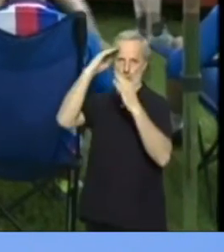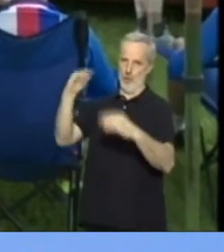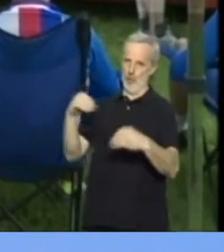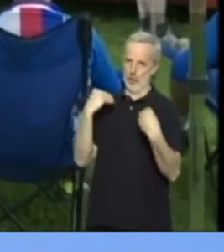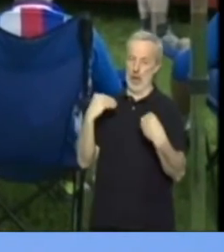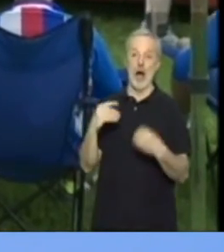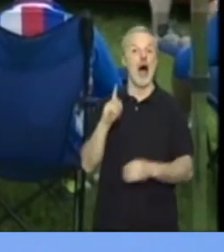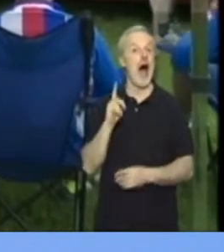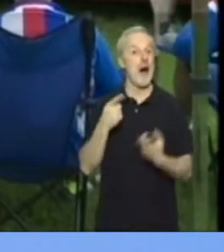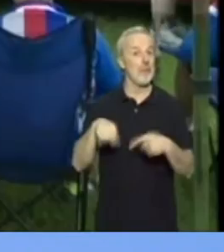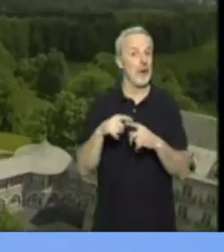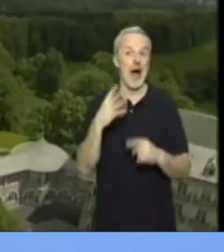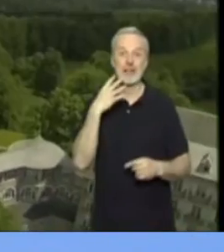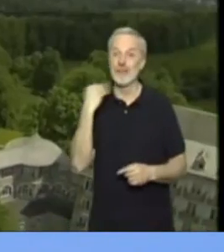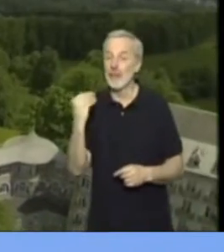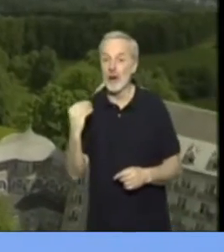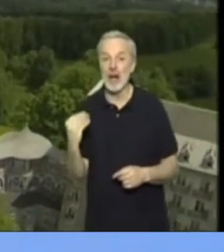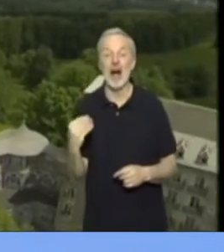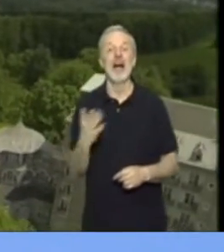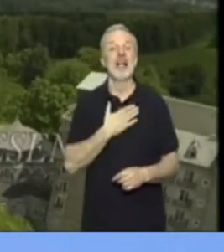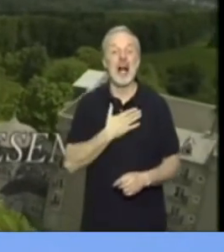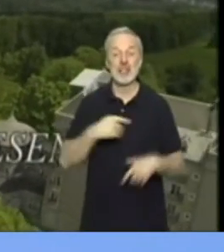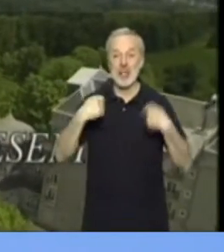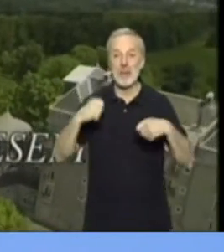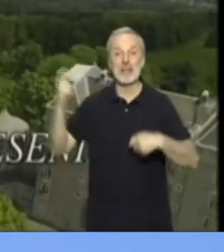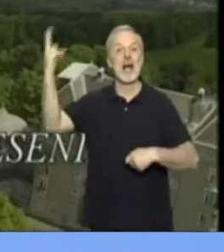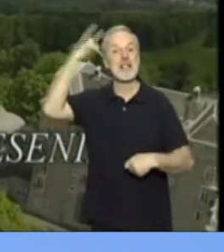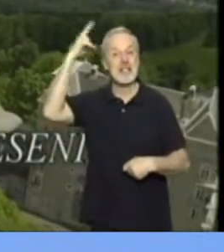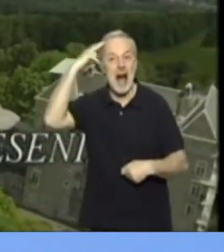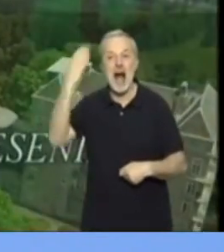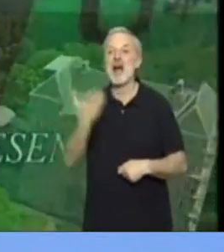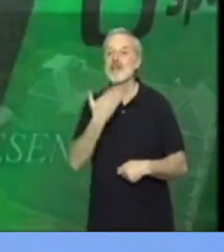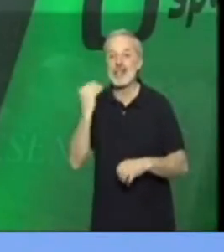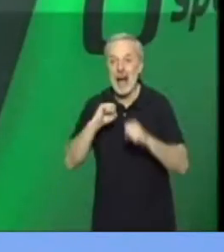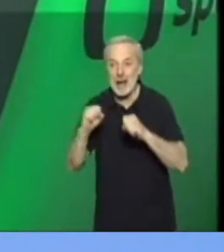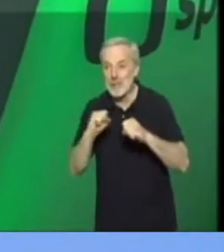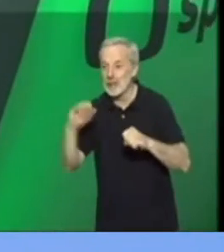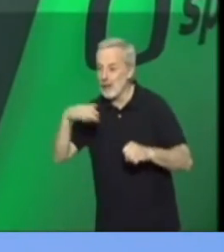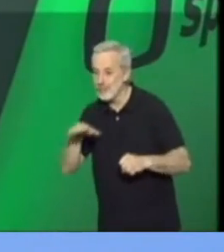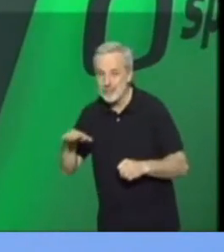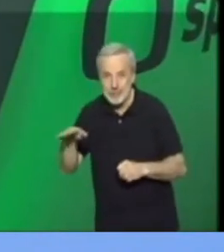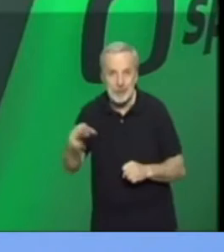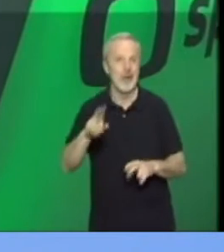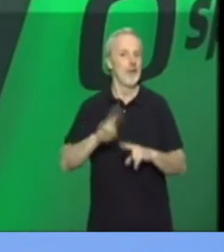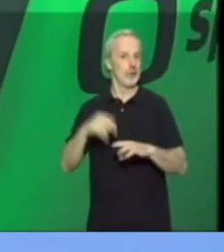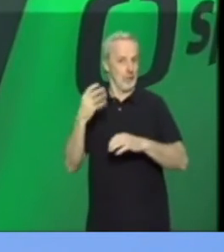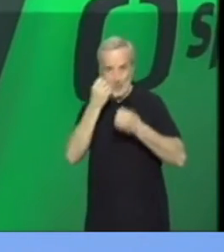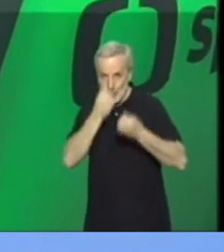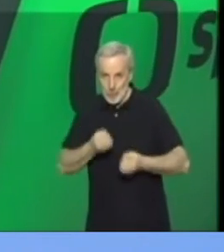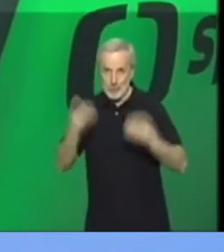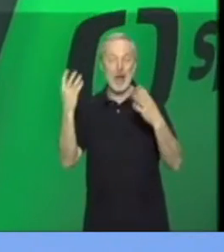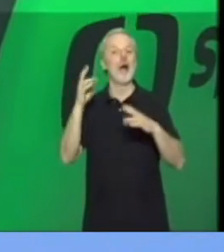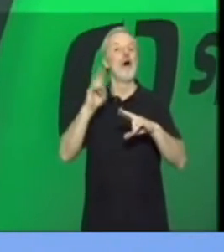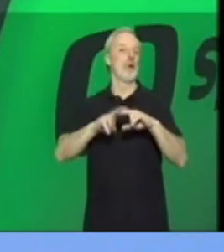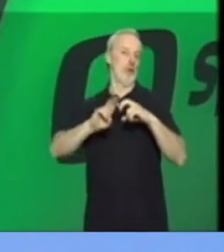míru našim závodníkům a to budování poháru národů je pro nás důležité potom při získávání počtu nominací na mistrovství Evropy, ale i